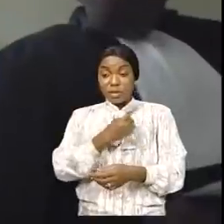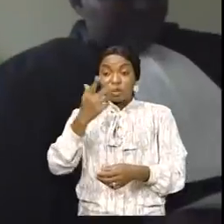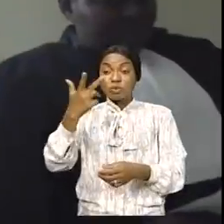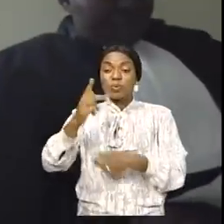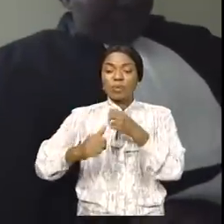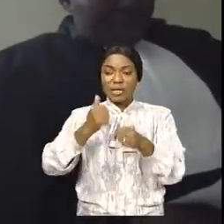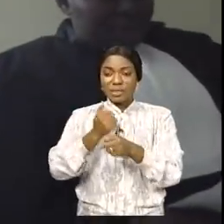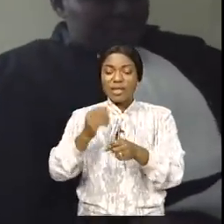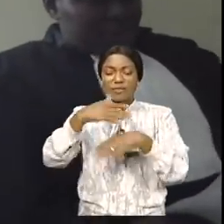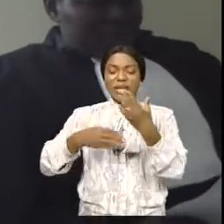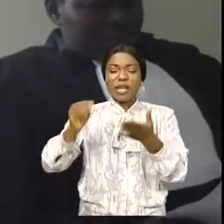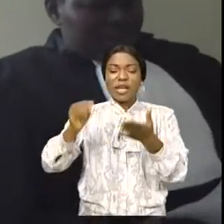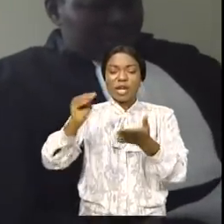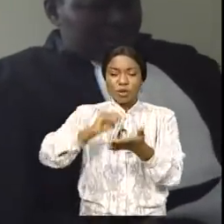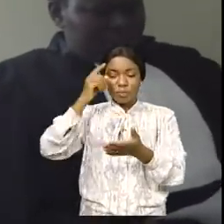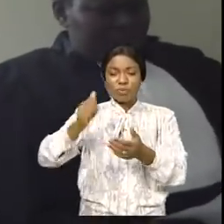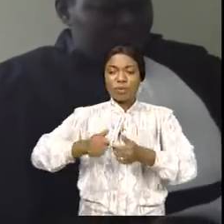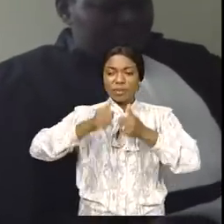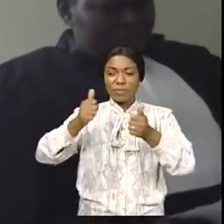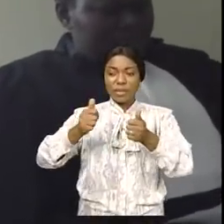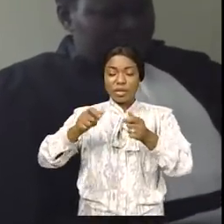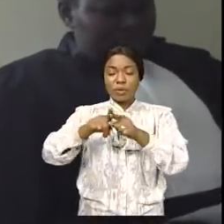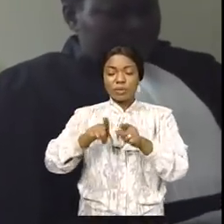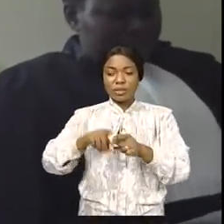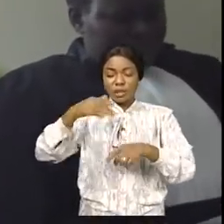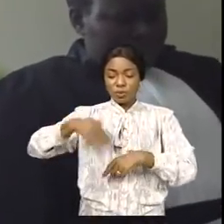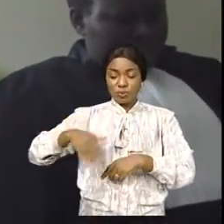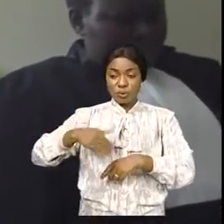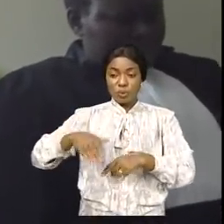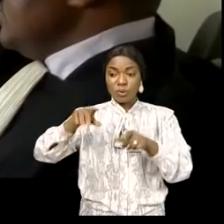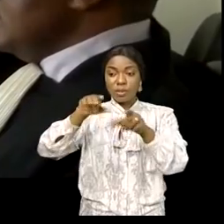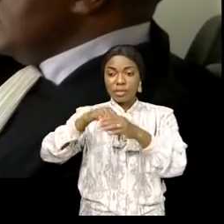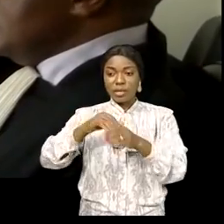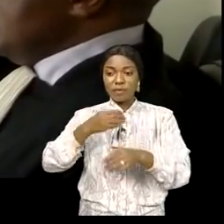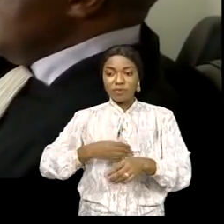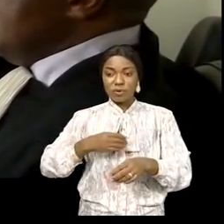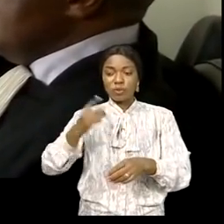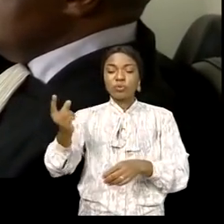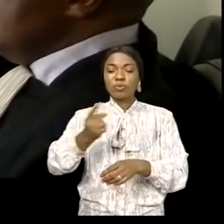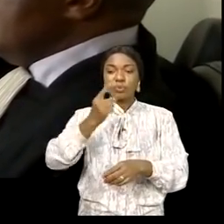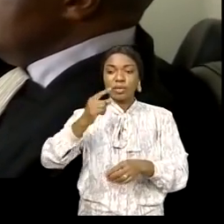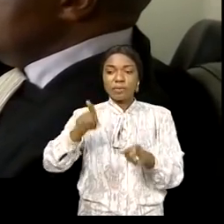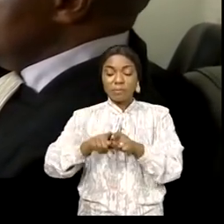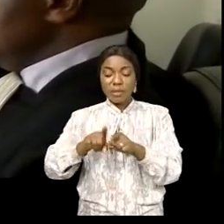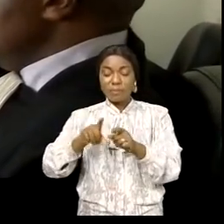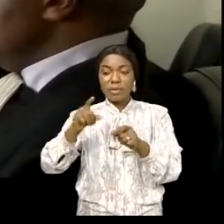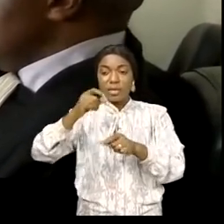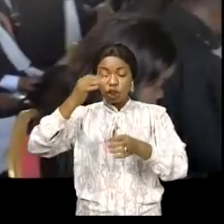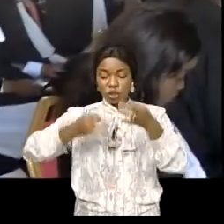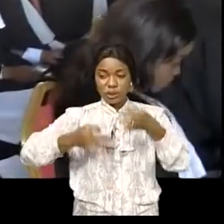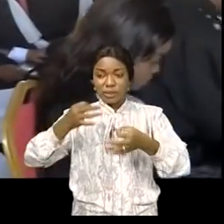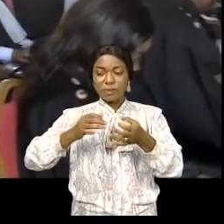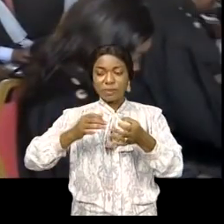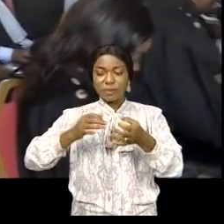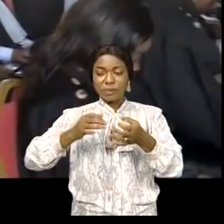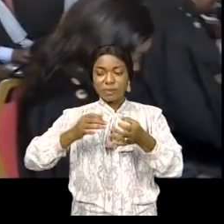faire et de faire faire pour l'intérêt de la population quilloise à travers l'avocature. Toujours dans ce même chapitre de la justice, les barreaux